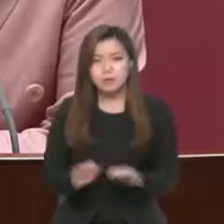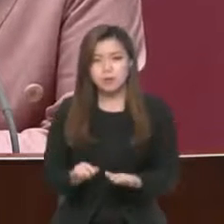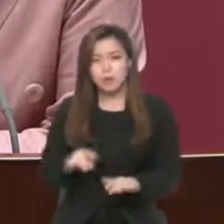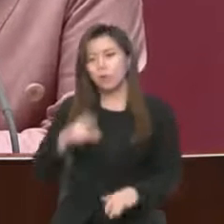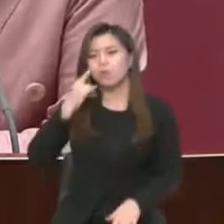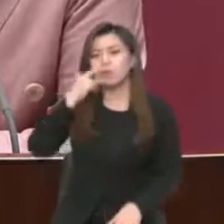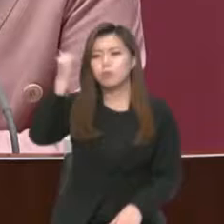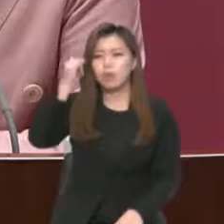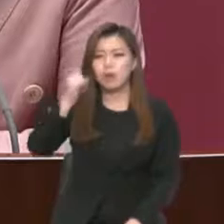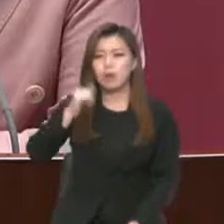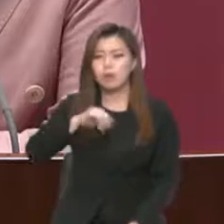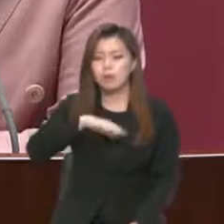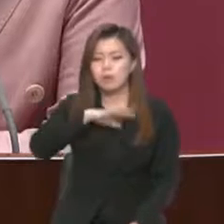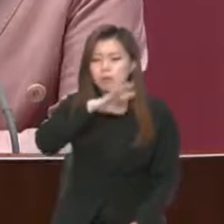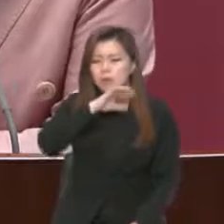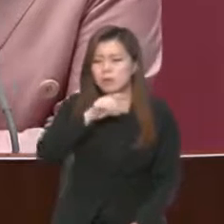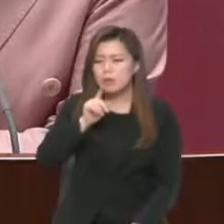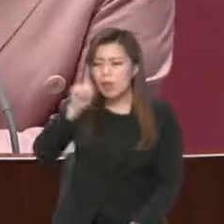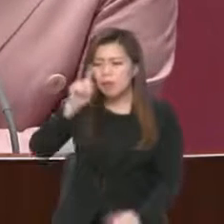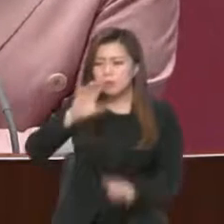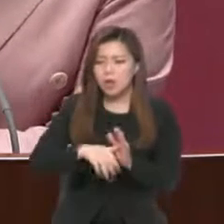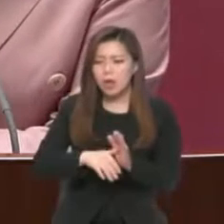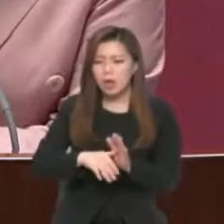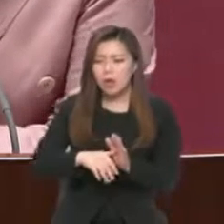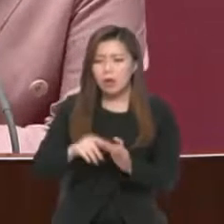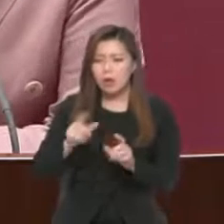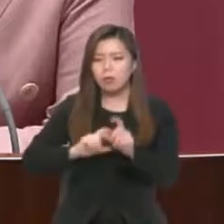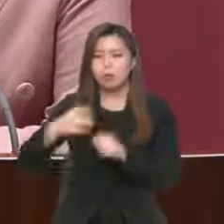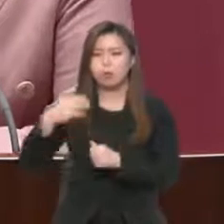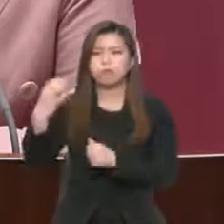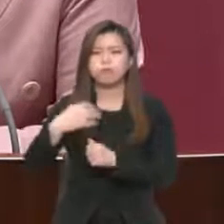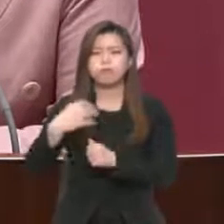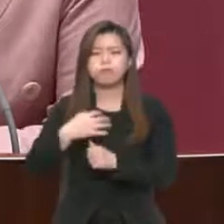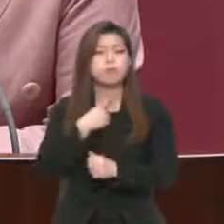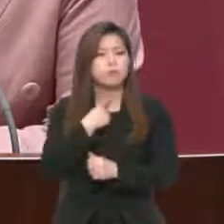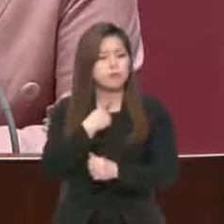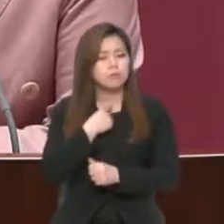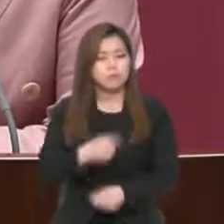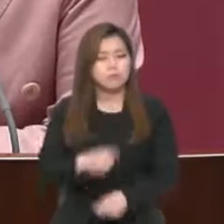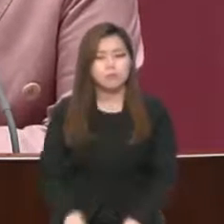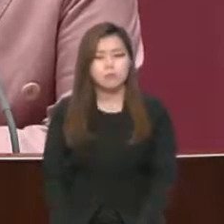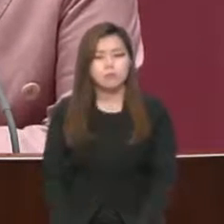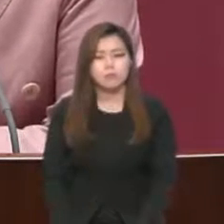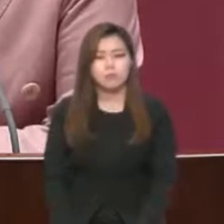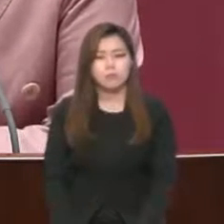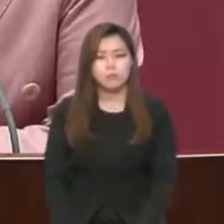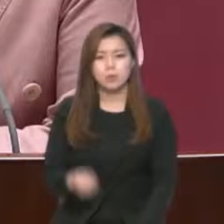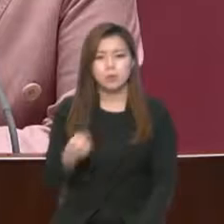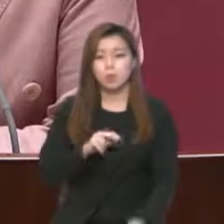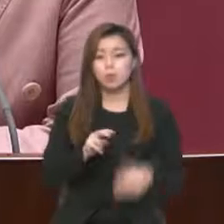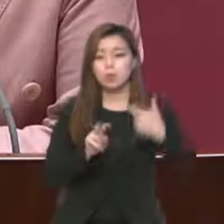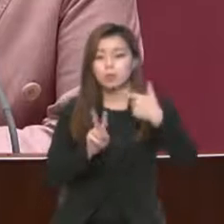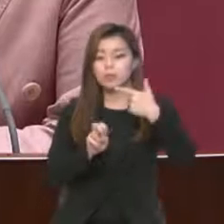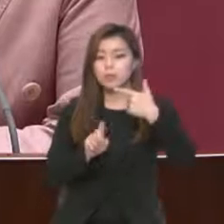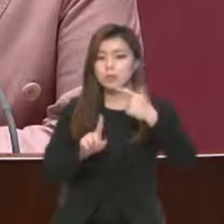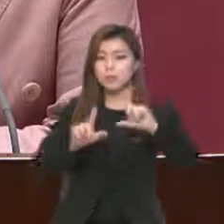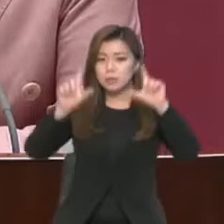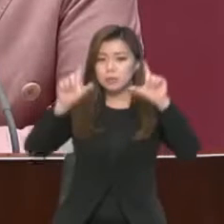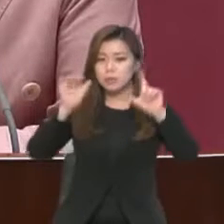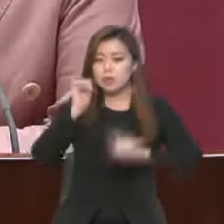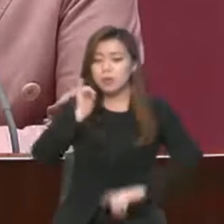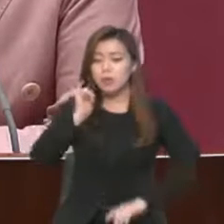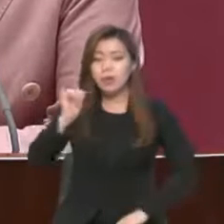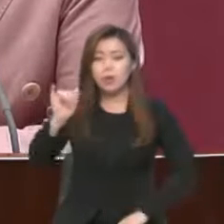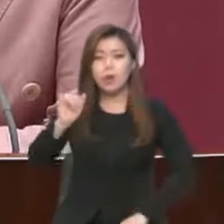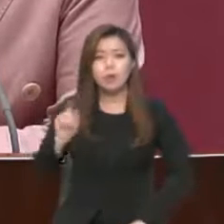넣으면 복귀해서 혼나는 경우도 있다고 합니다. 21일 그 전화권에 관해서 여쭤보겠습니다. 2017년